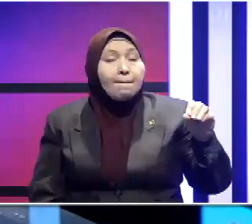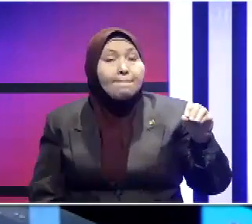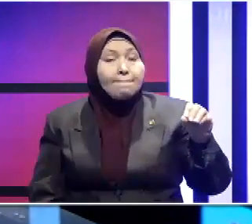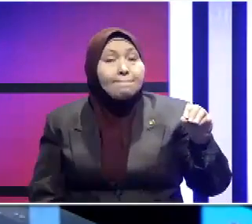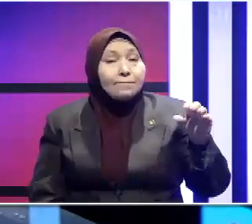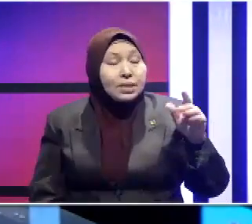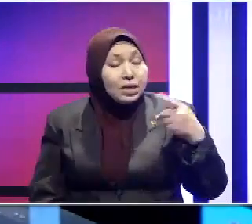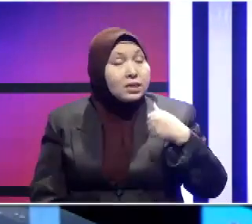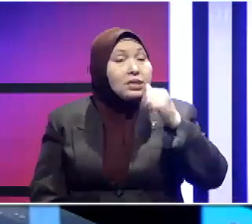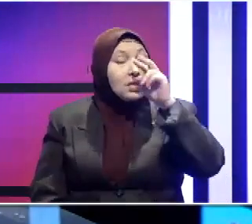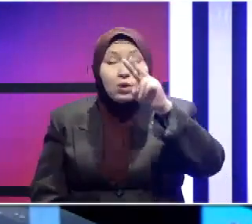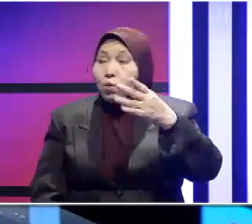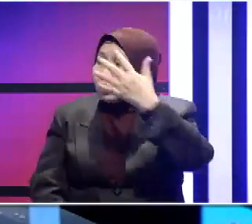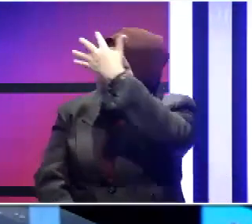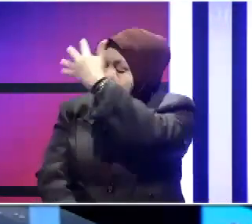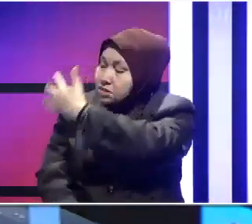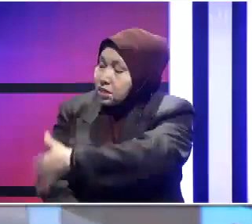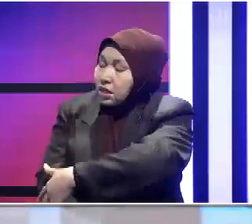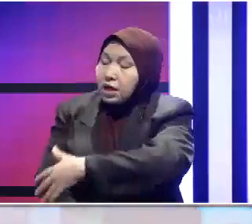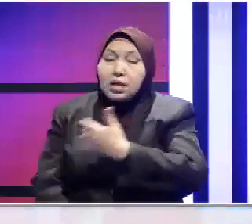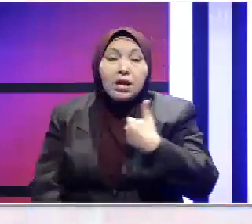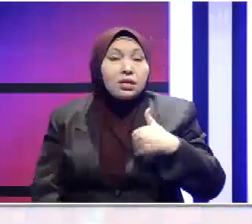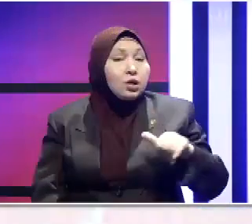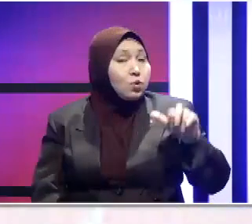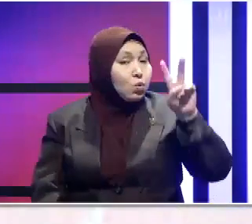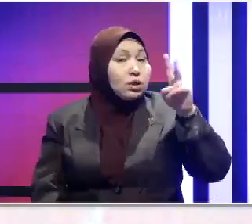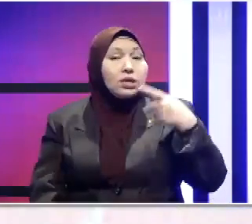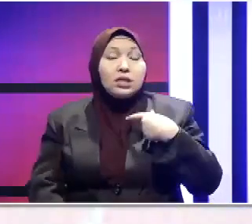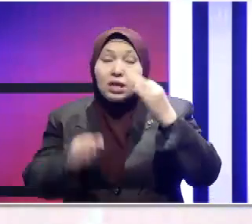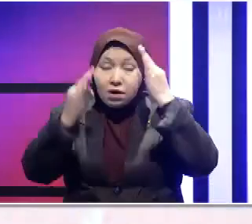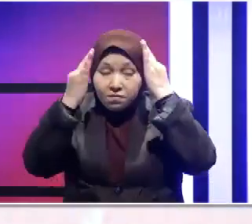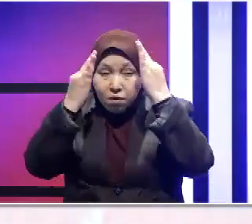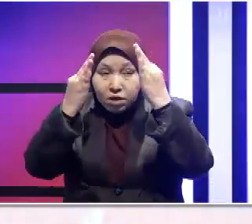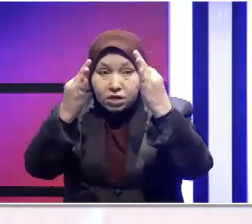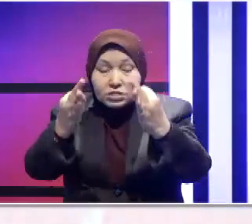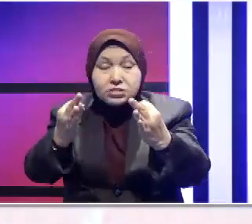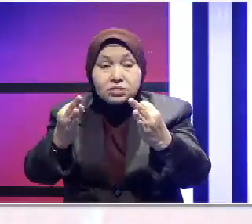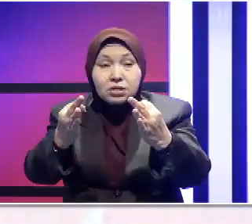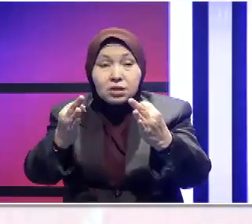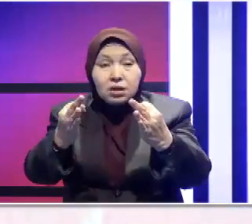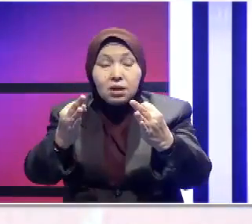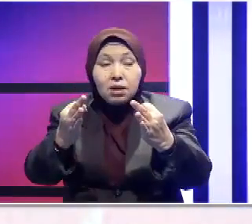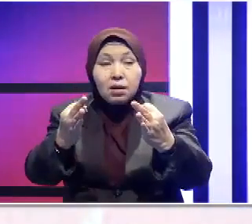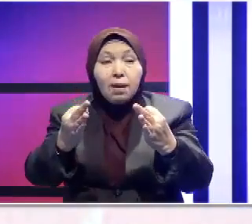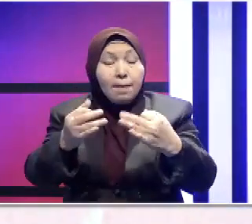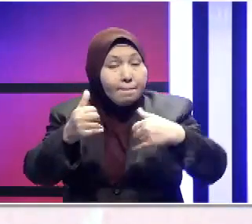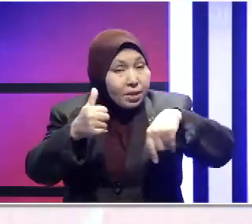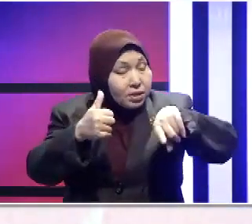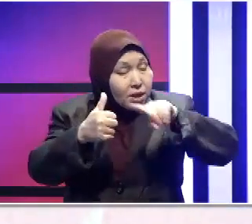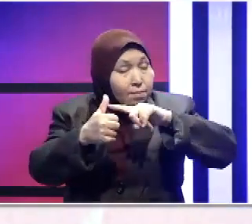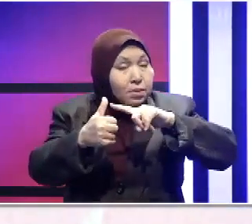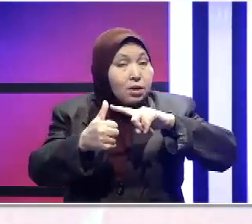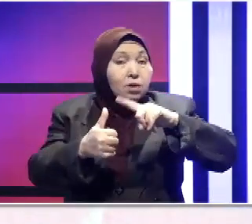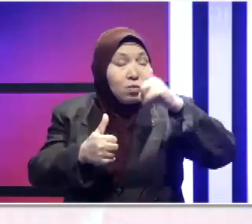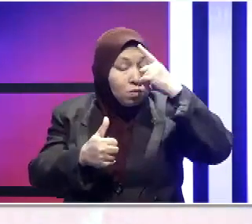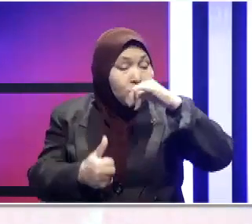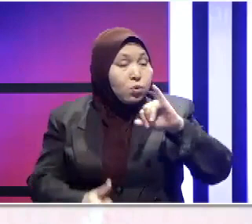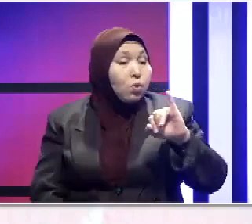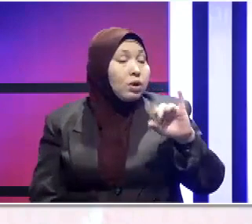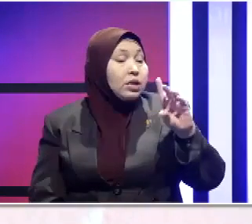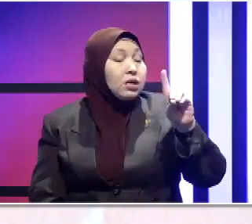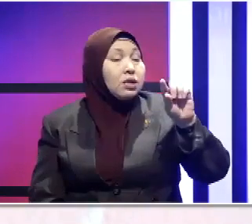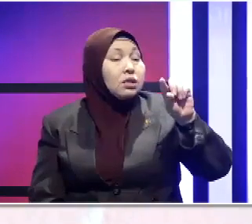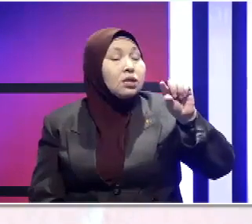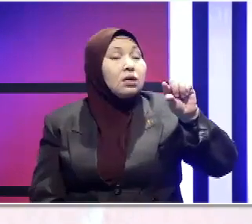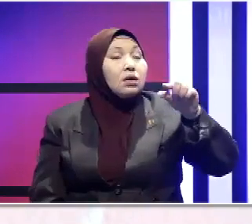namanya kita lihat dislike kita ada duo yang kita fokuskan hukum disitu kita yang pertama hukum itu sama al-husna